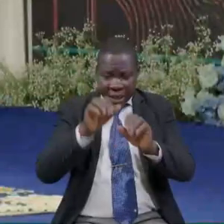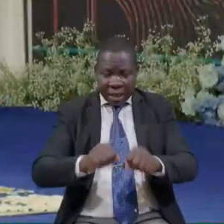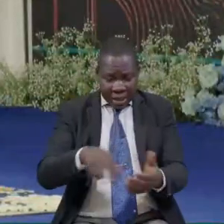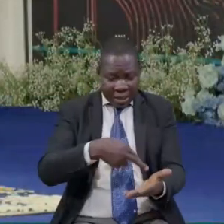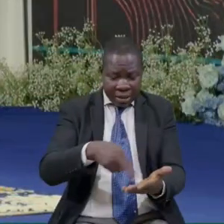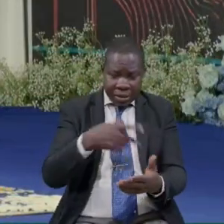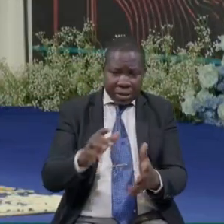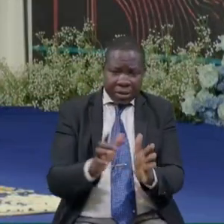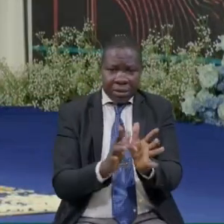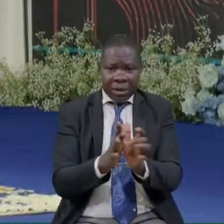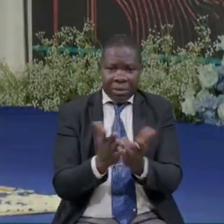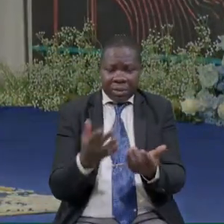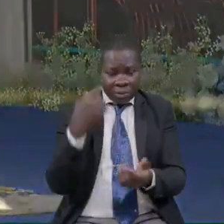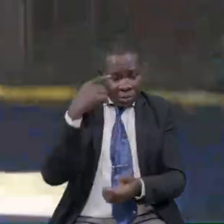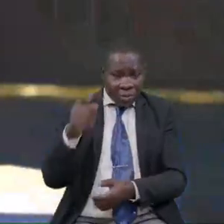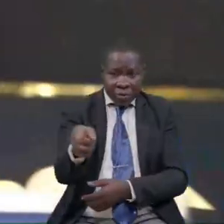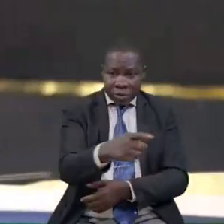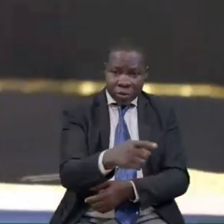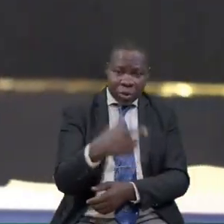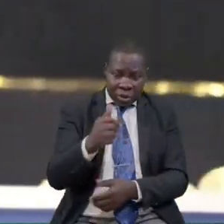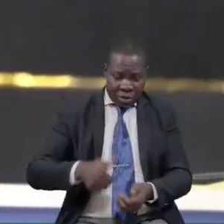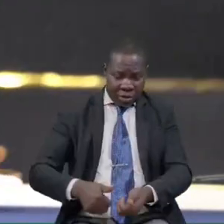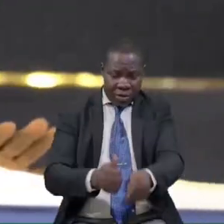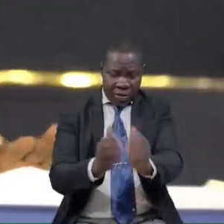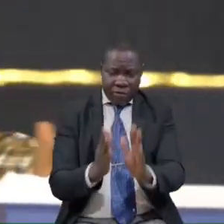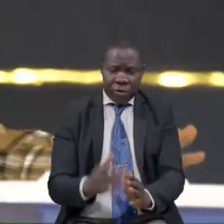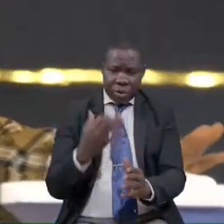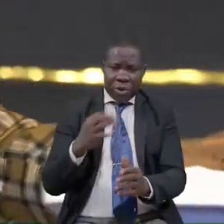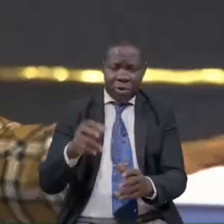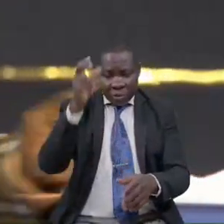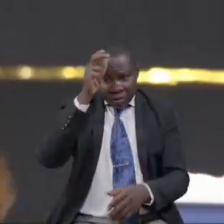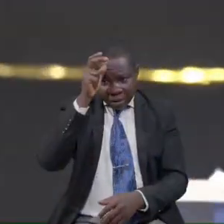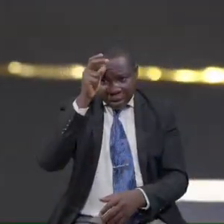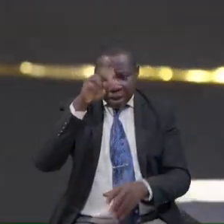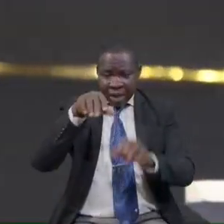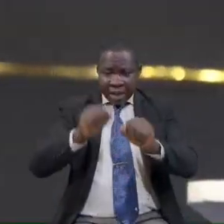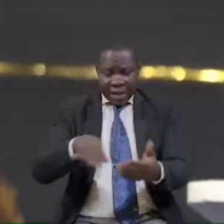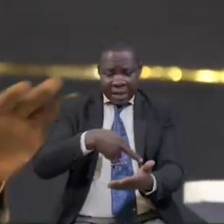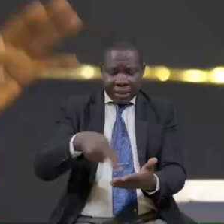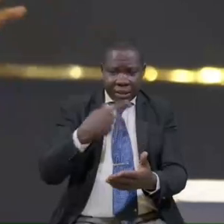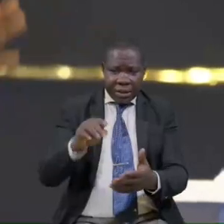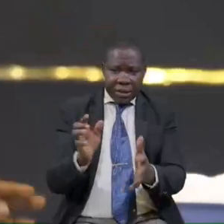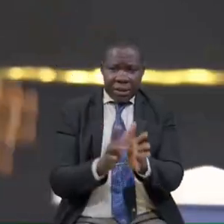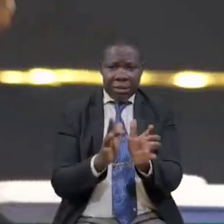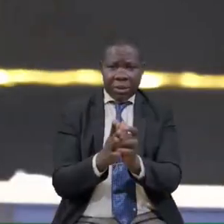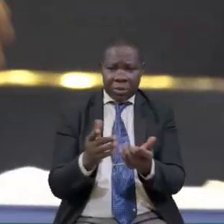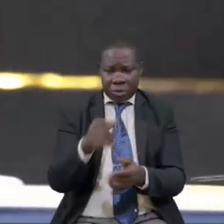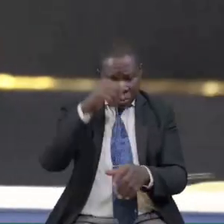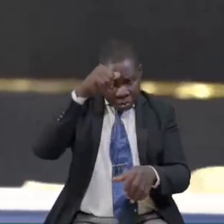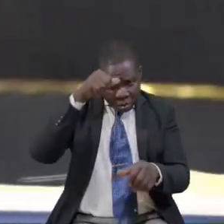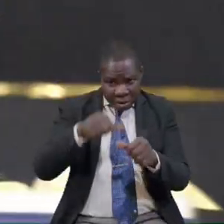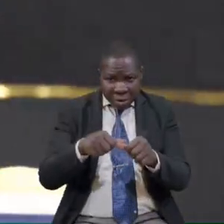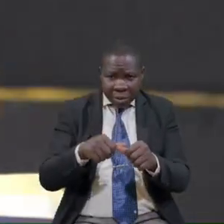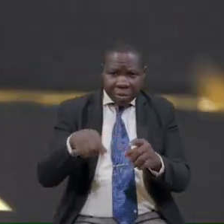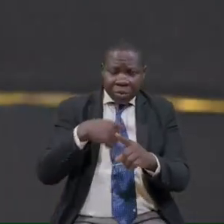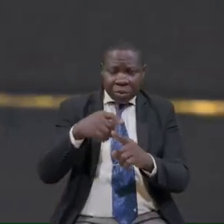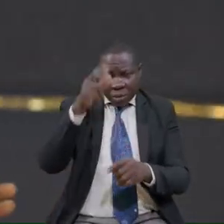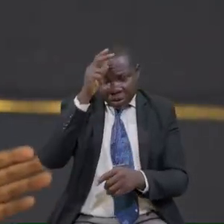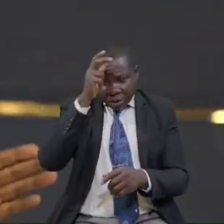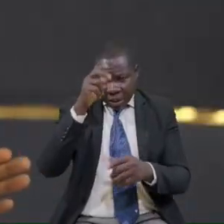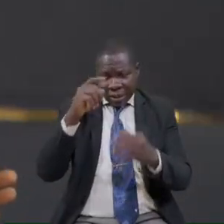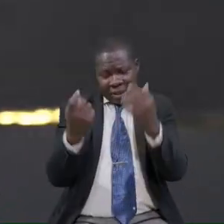pour vous. Un disciple de Satan, un agent de Satan peut vous citer la Bible. Vous vous rappelez bien lorsque Satan